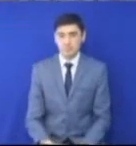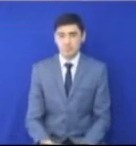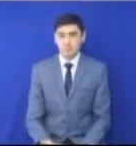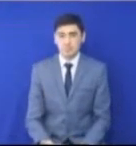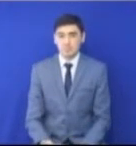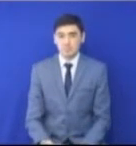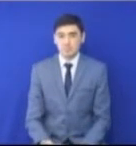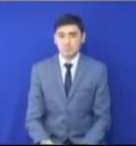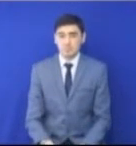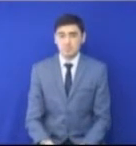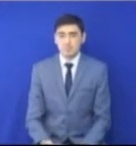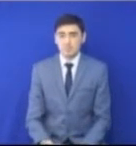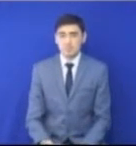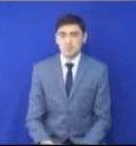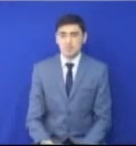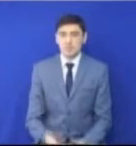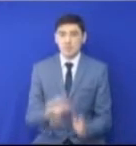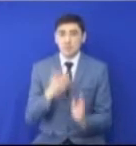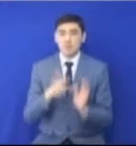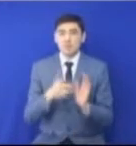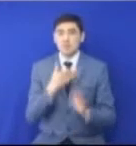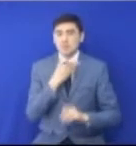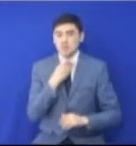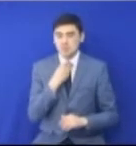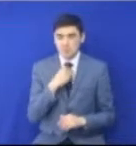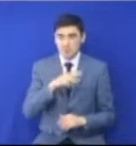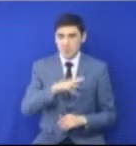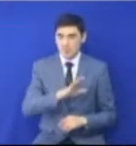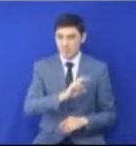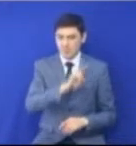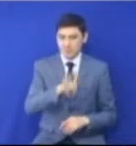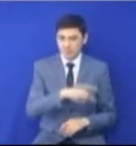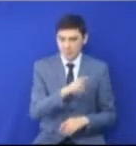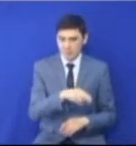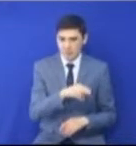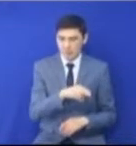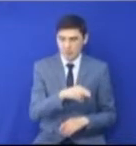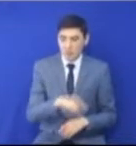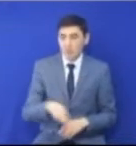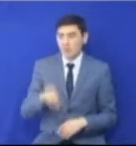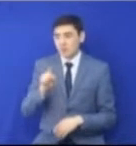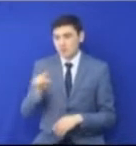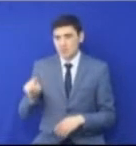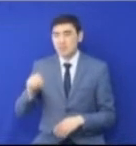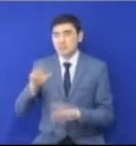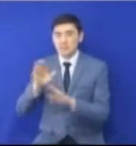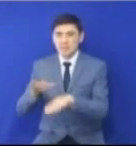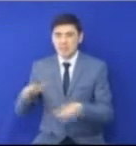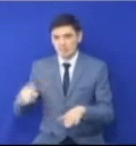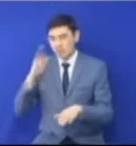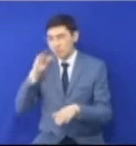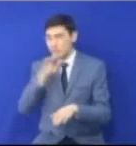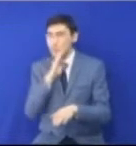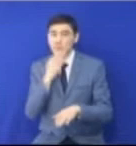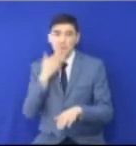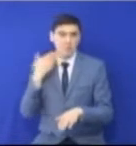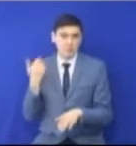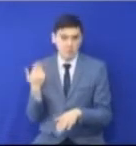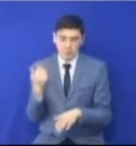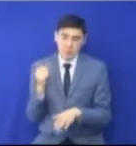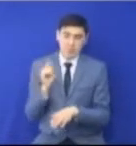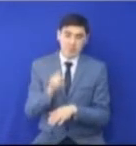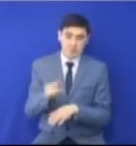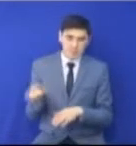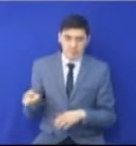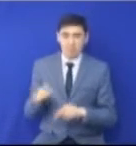телеарнасы. Семей қалалық ішкі істер басқармасы ата-ана қамқорлығынсыз қалған балаларға қайырымдылық акциясын